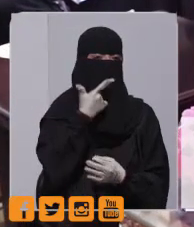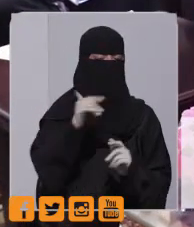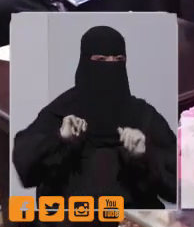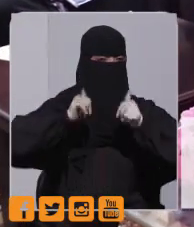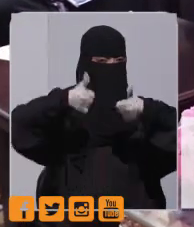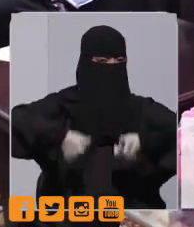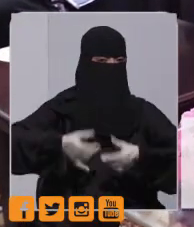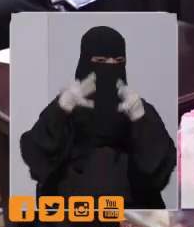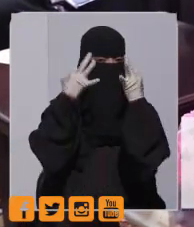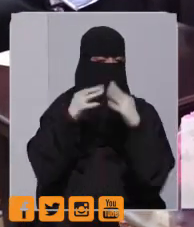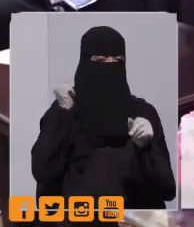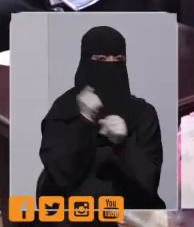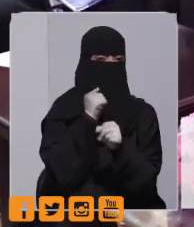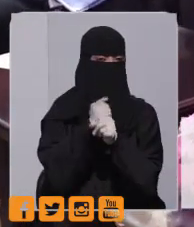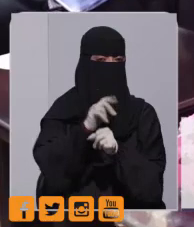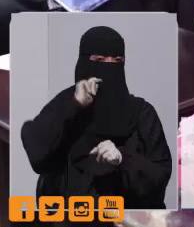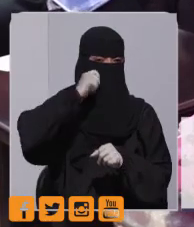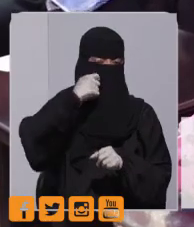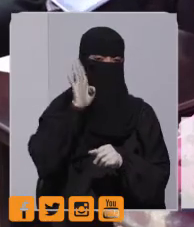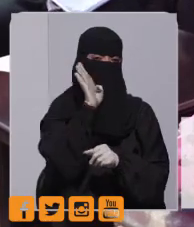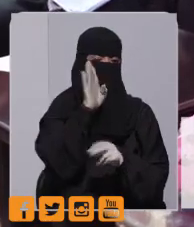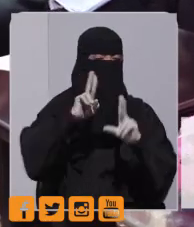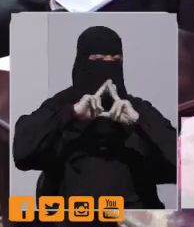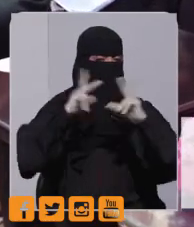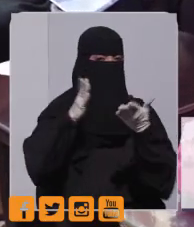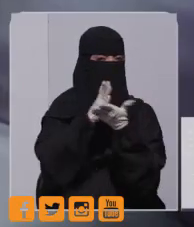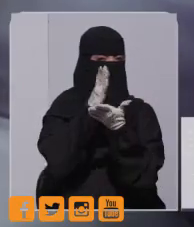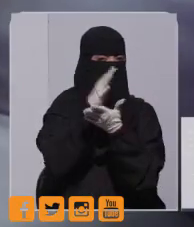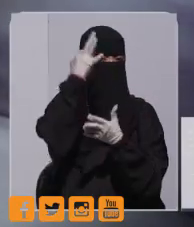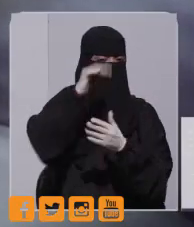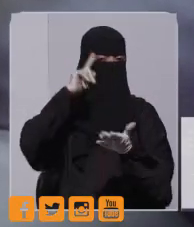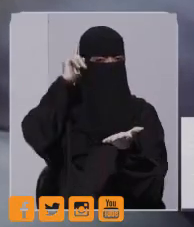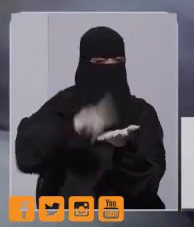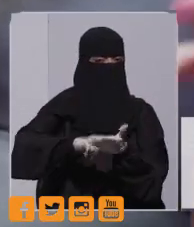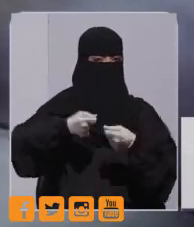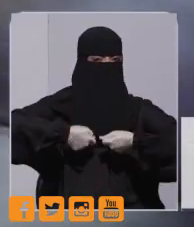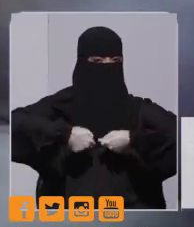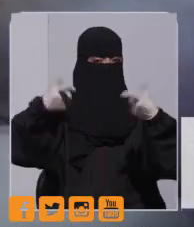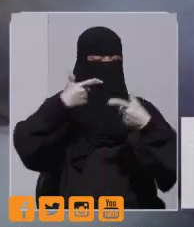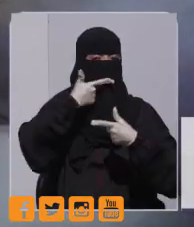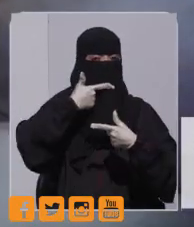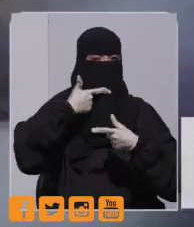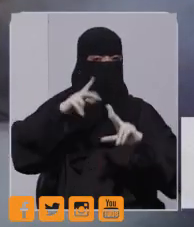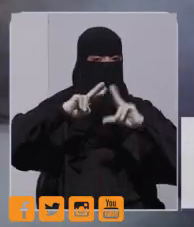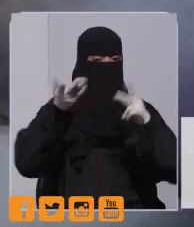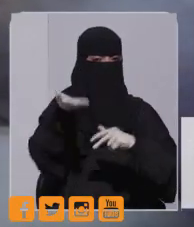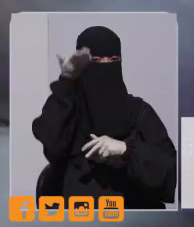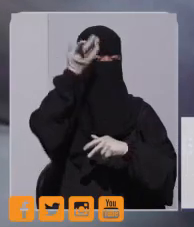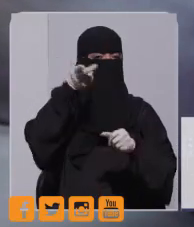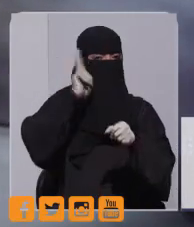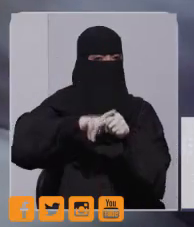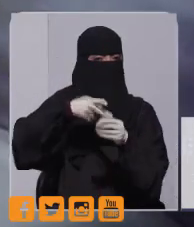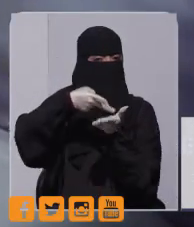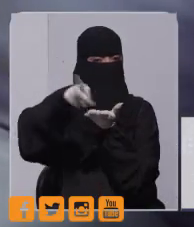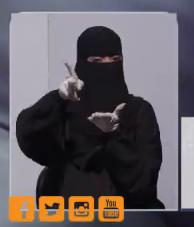المبذوله في تحسين العمليه التربويه والتعليميه والمتابعات الجاده لتوفير متطلبات تطويرها مشيرا